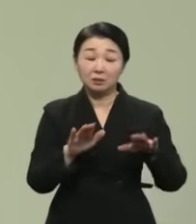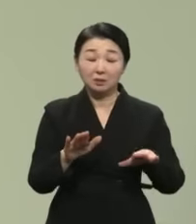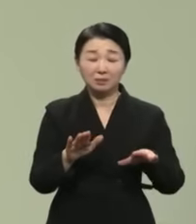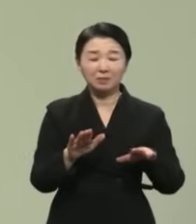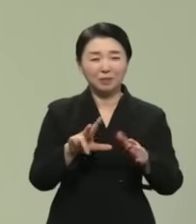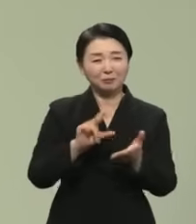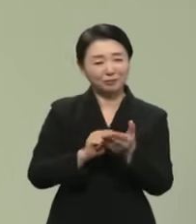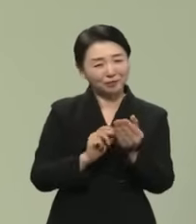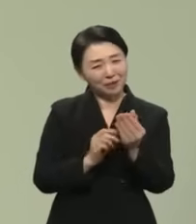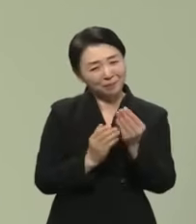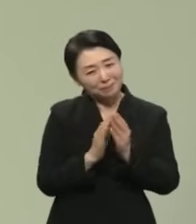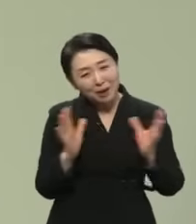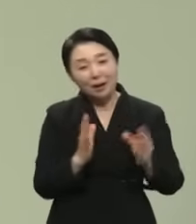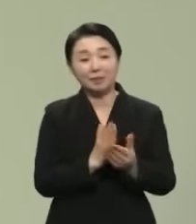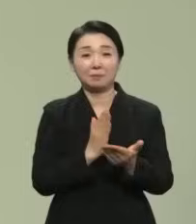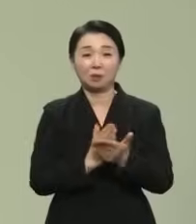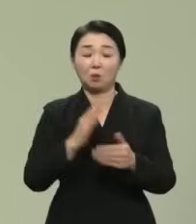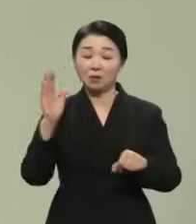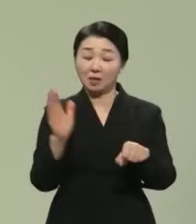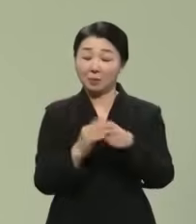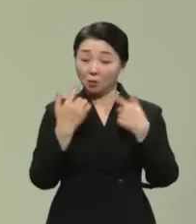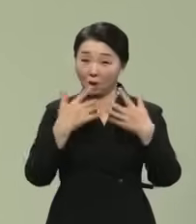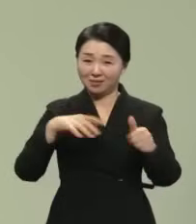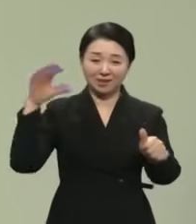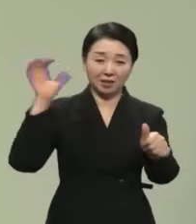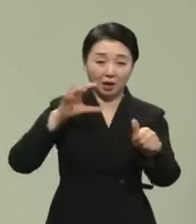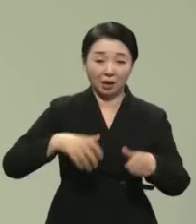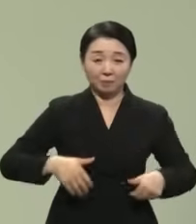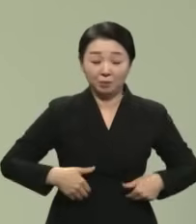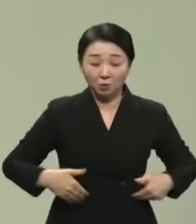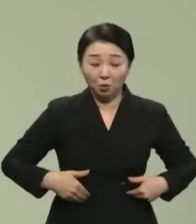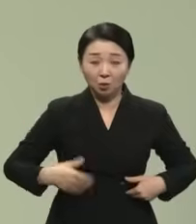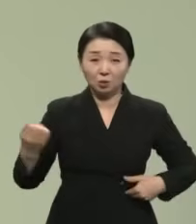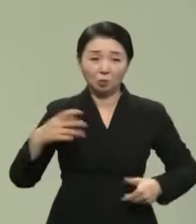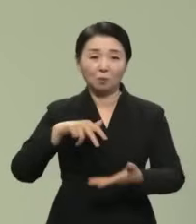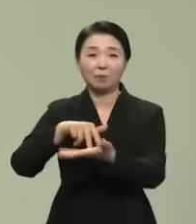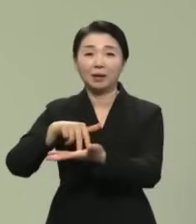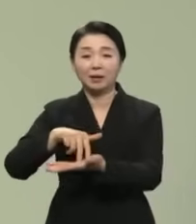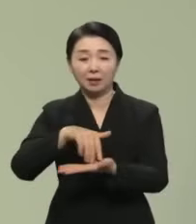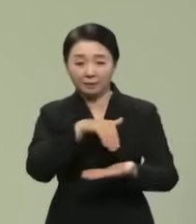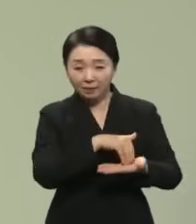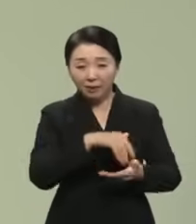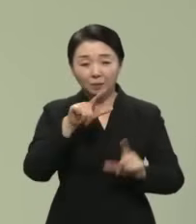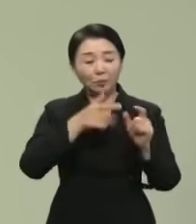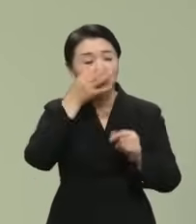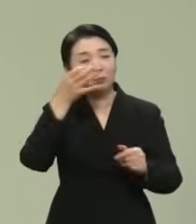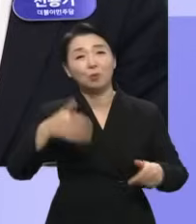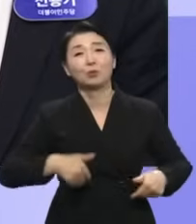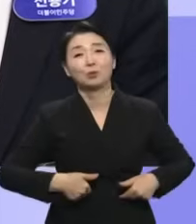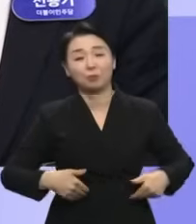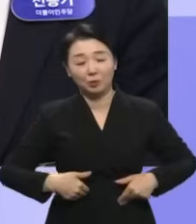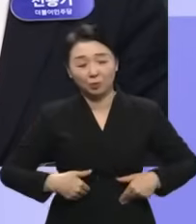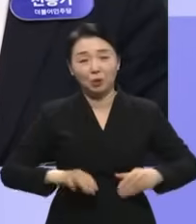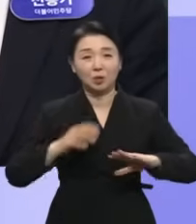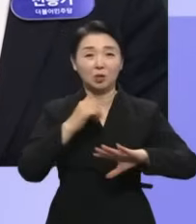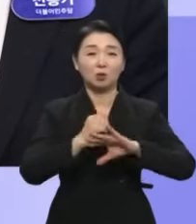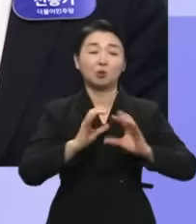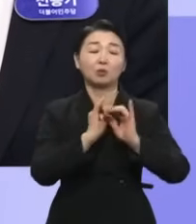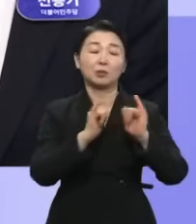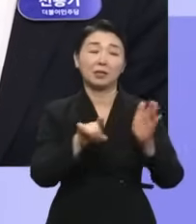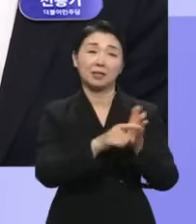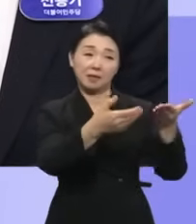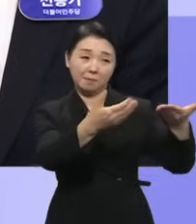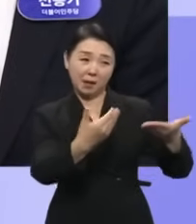가기보다는 잘못한 거 잘못했다 지적을 하고 서로 반성하는 부분 그리고 국민들께는 신뢰받는 정치 스타일로 복원을 해야 된다 저는 그렇게 생각을